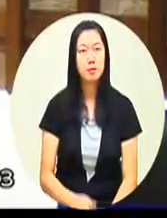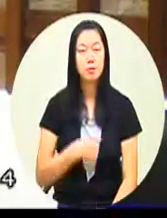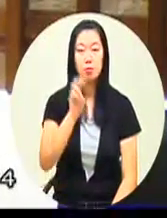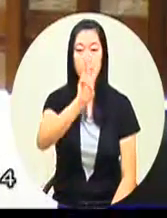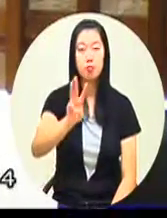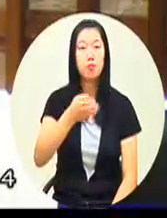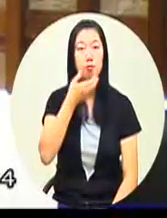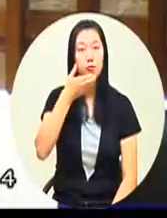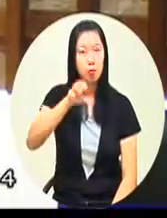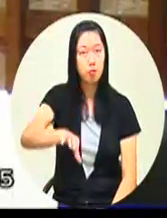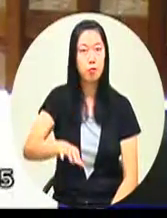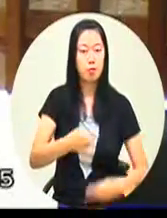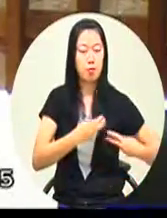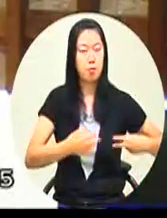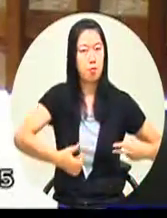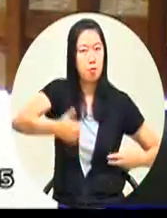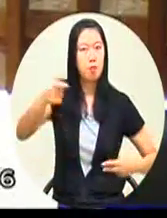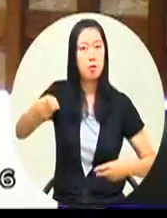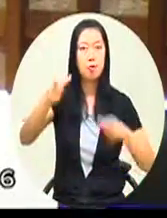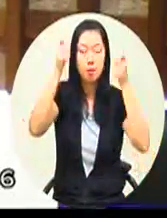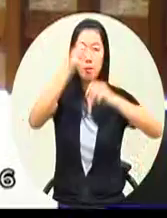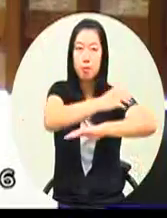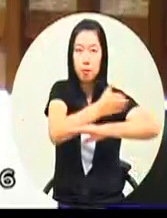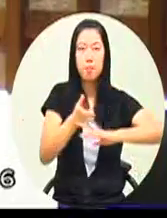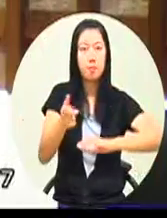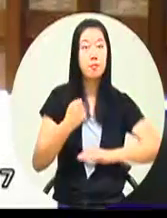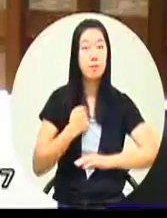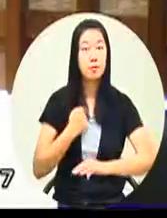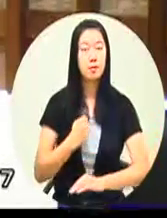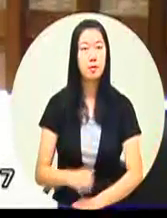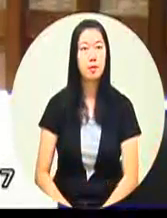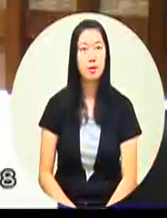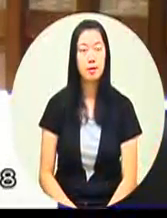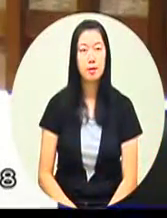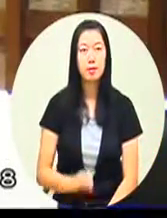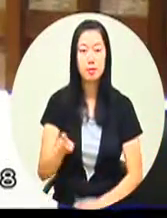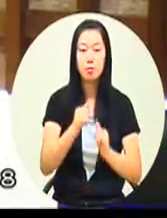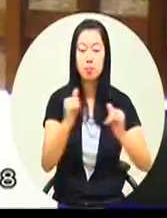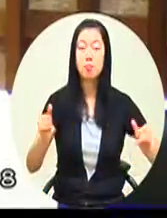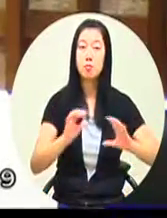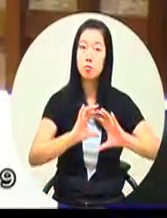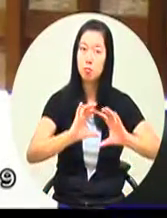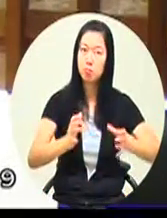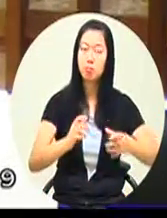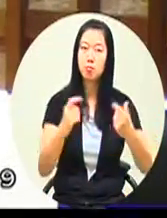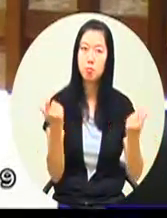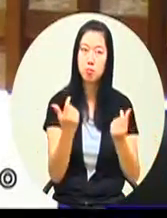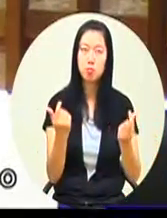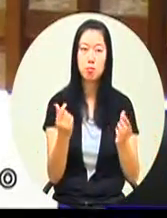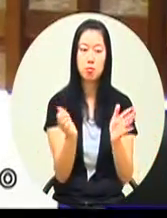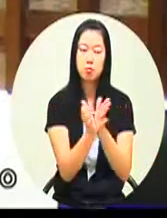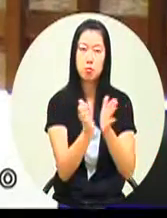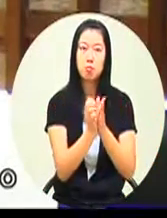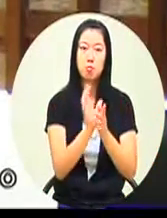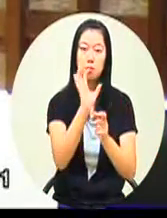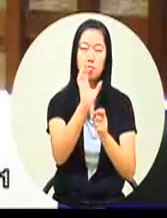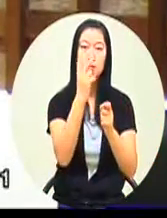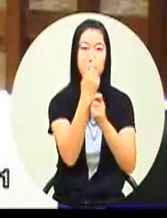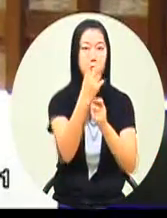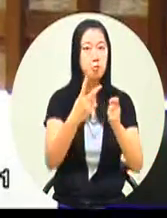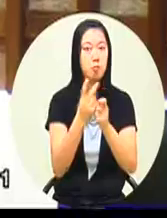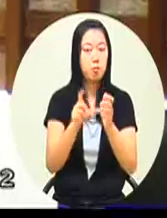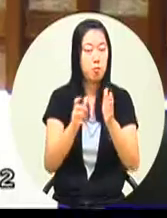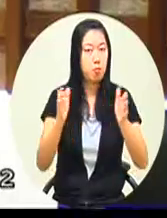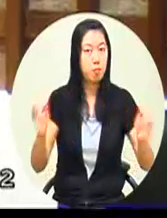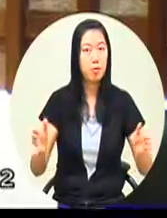出局长，应该伫高雄县的时阵就知影，正应该是民国差不多将近80年度迄个时